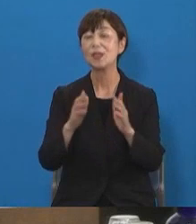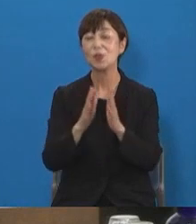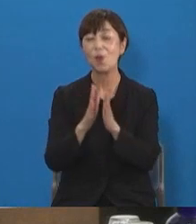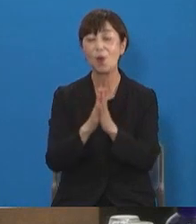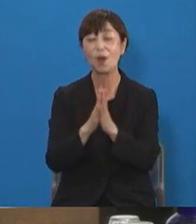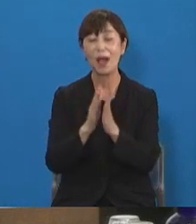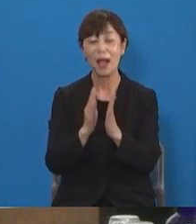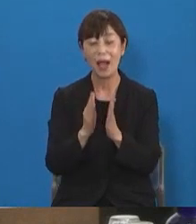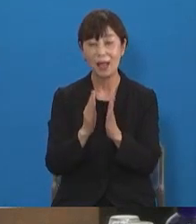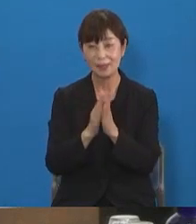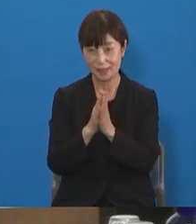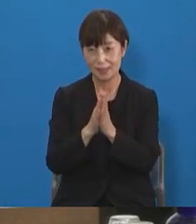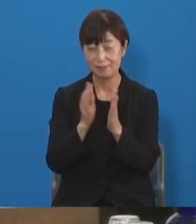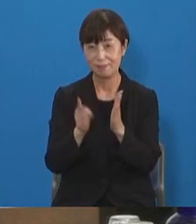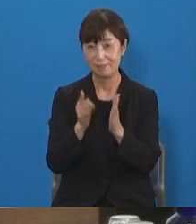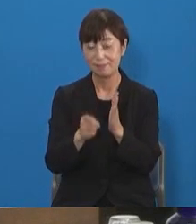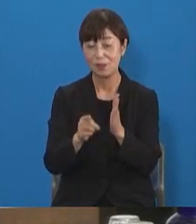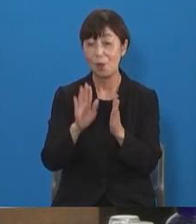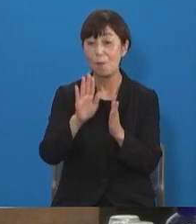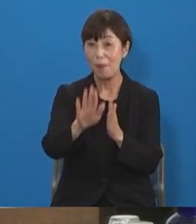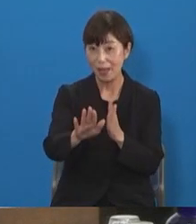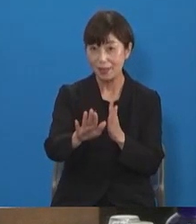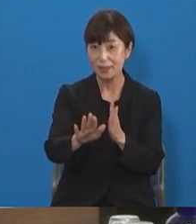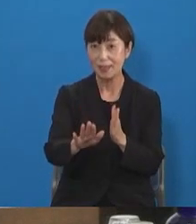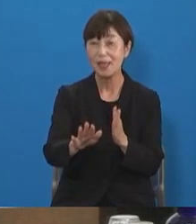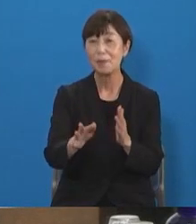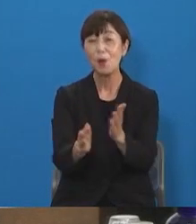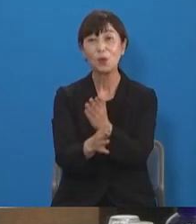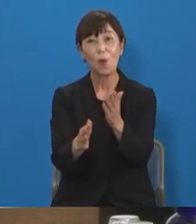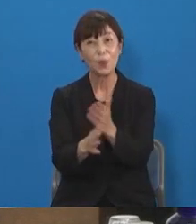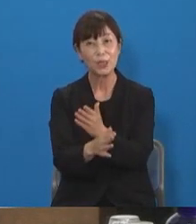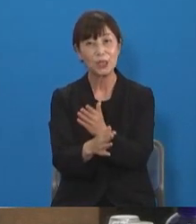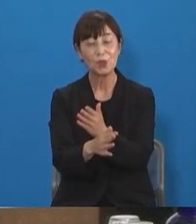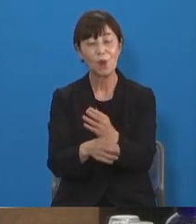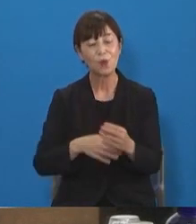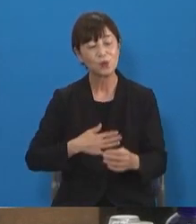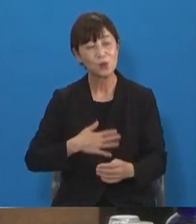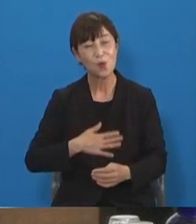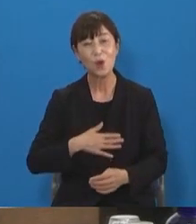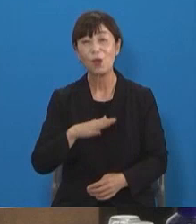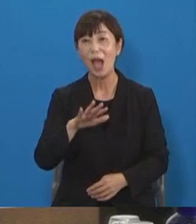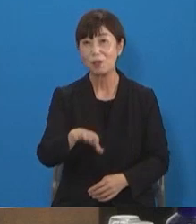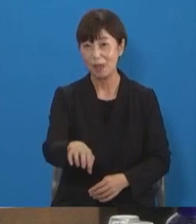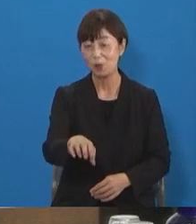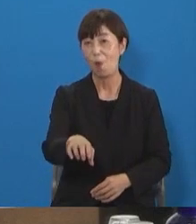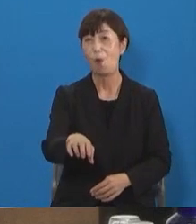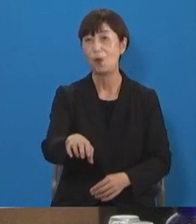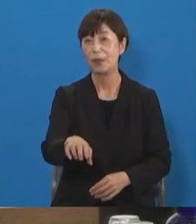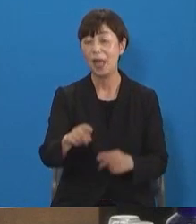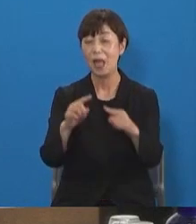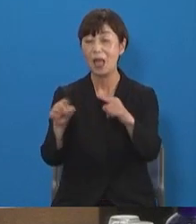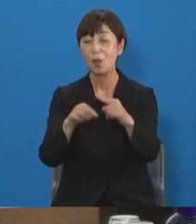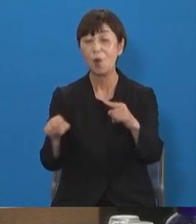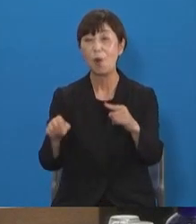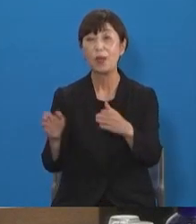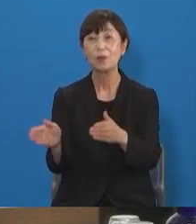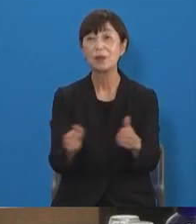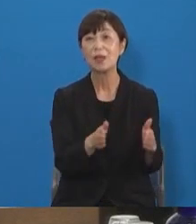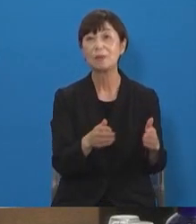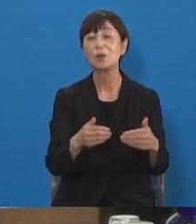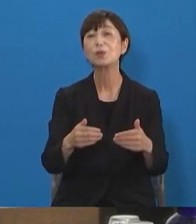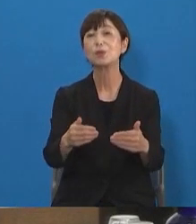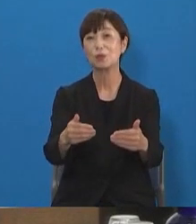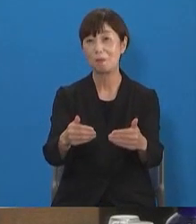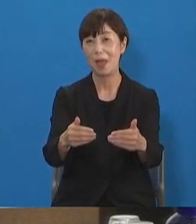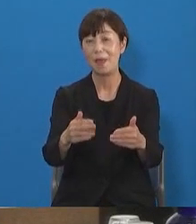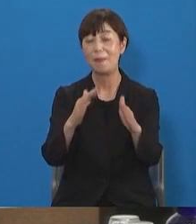民緑地を新たにオープンするなど、憩いと潤いのある場所で公園等の整備を積極的に進めまして、街